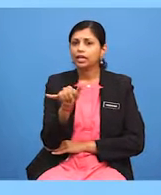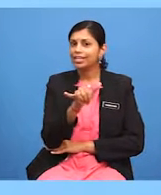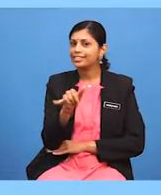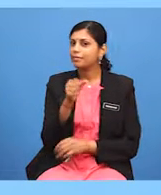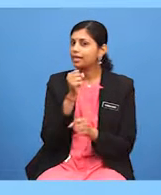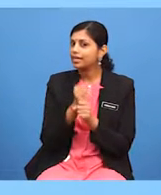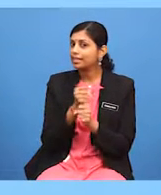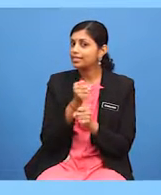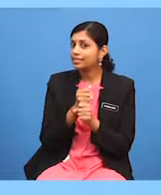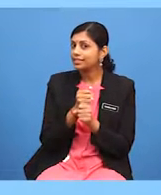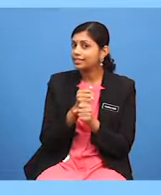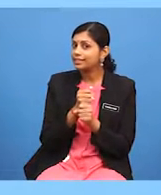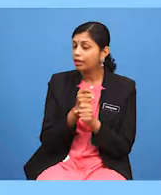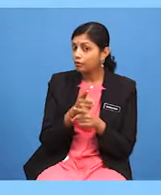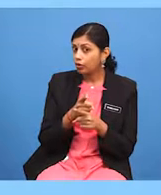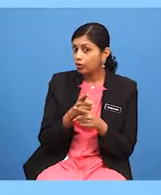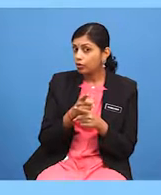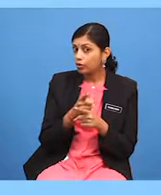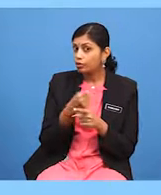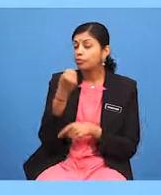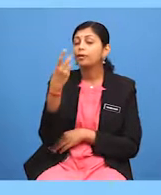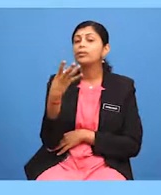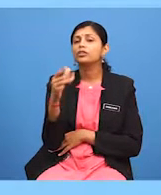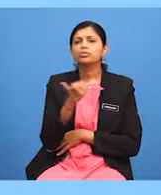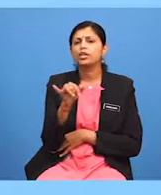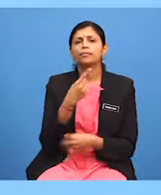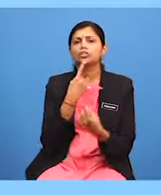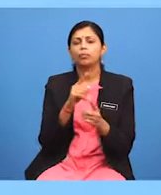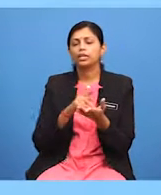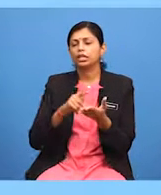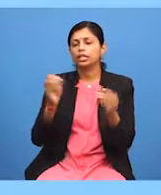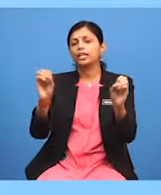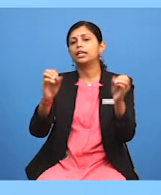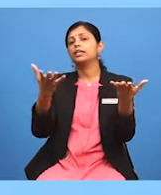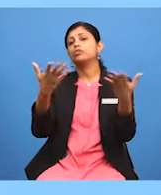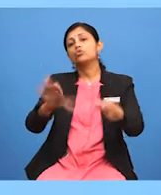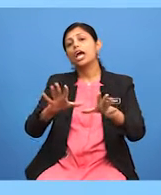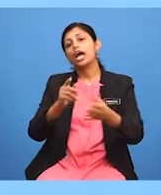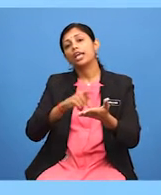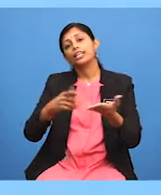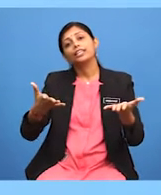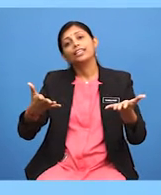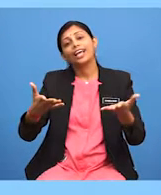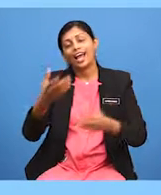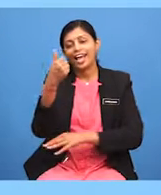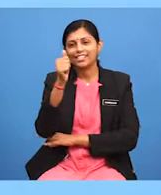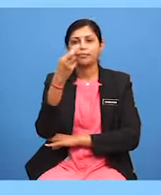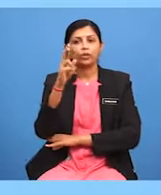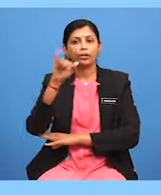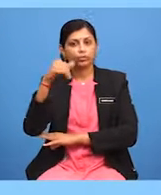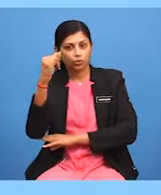yang dilakukan, iaitu 10,000 Joule. Bagi soalan C,